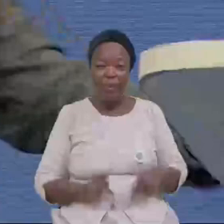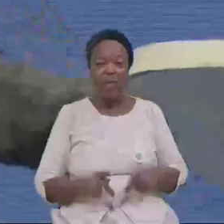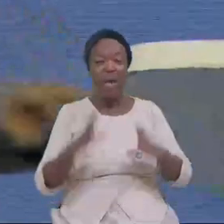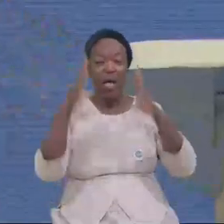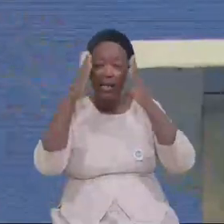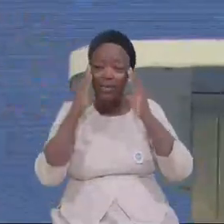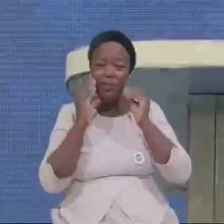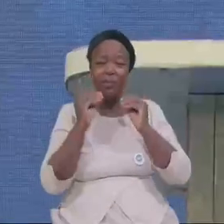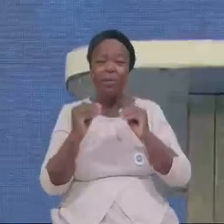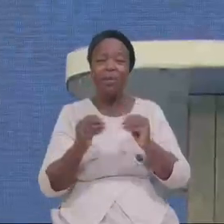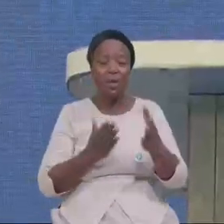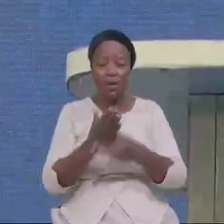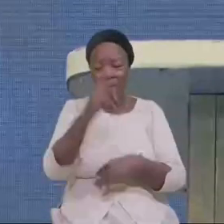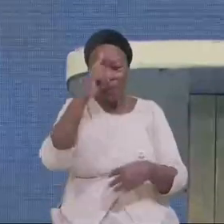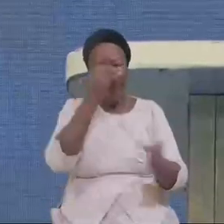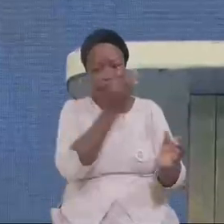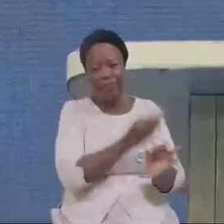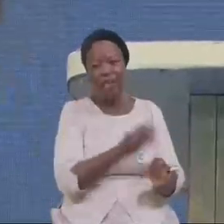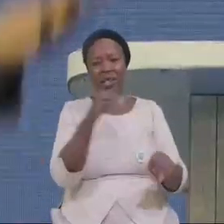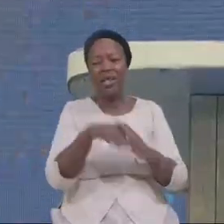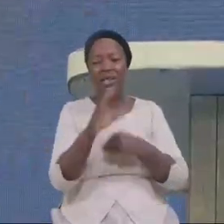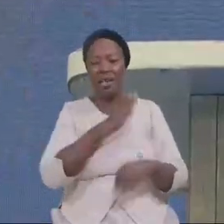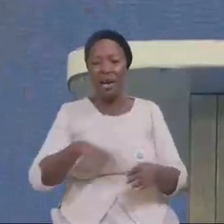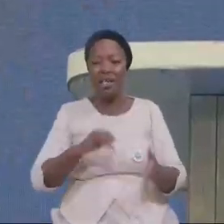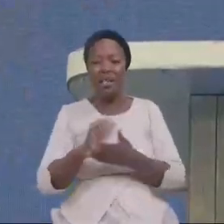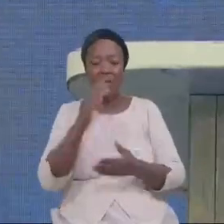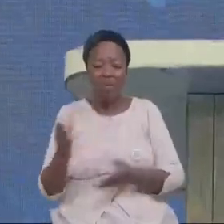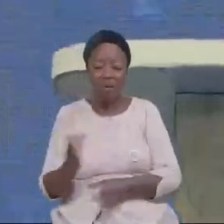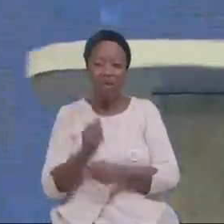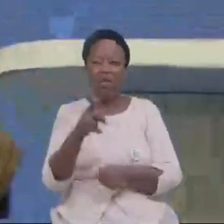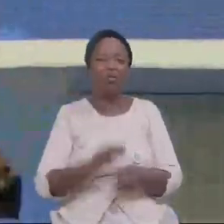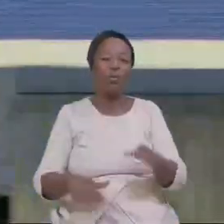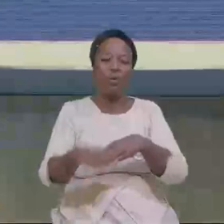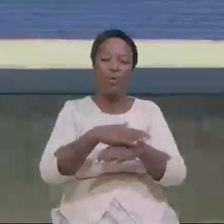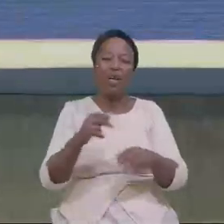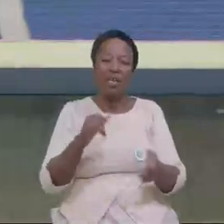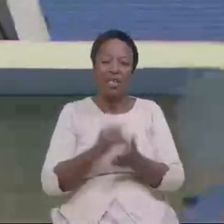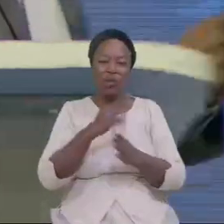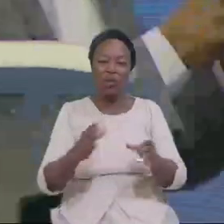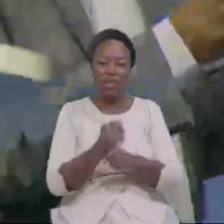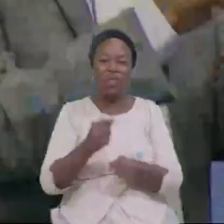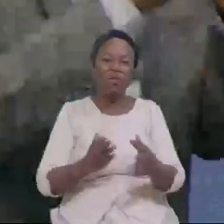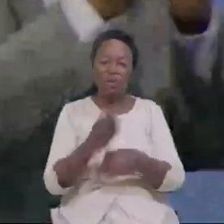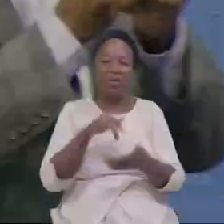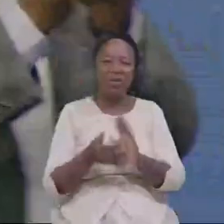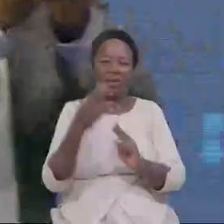expérience personnelle par la foi en Christ qui va te donner la victoire. Et ça te donnera la victoire.